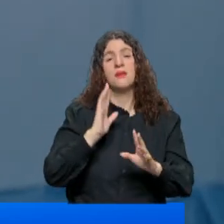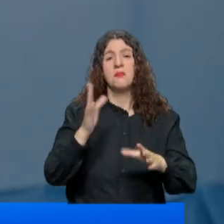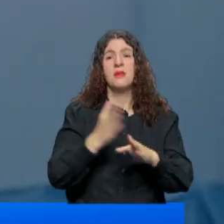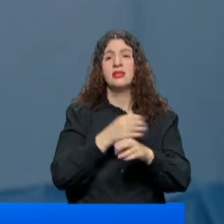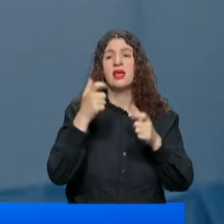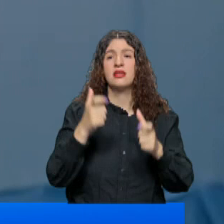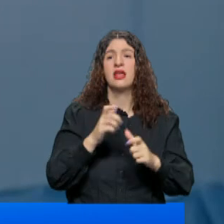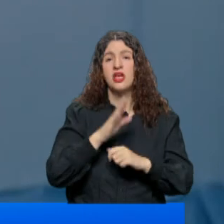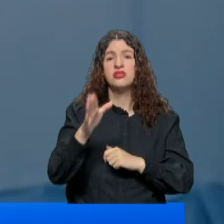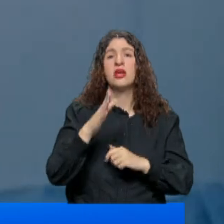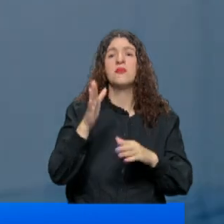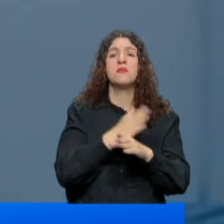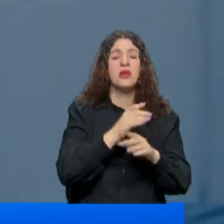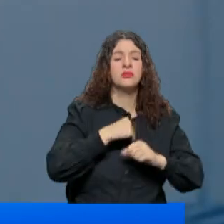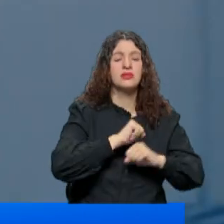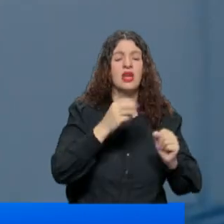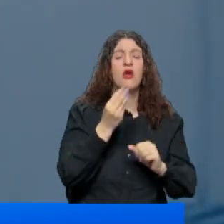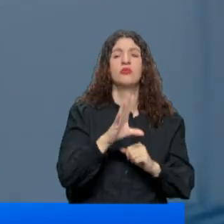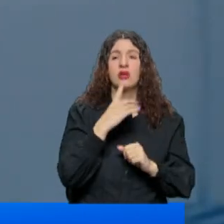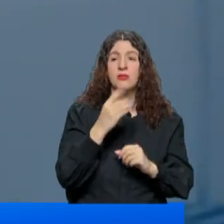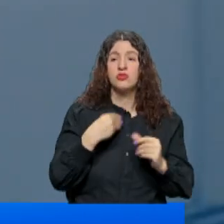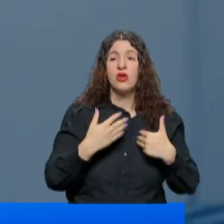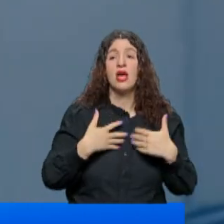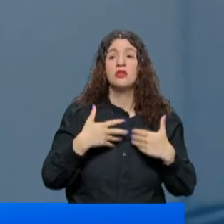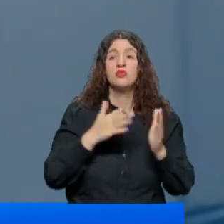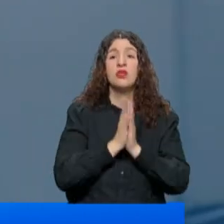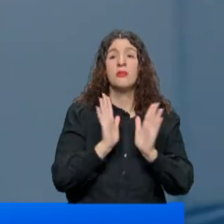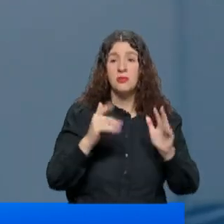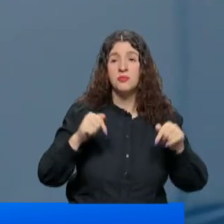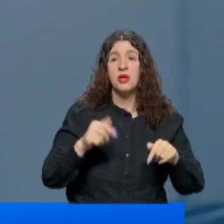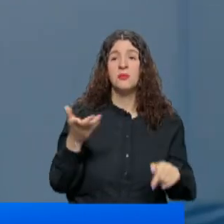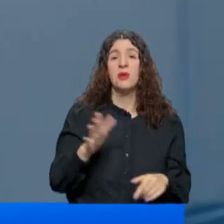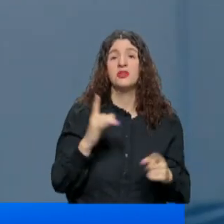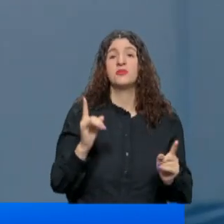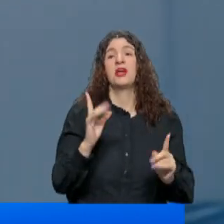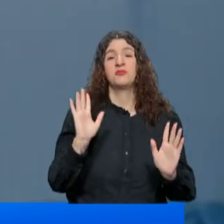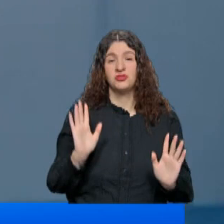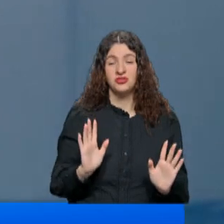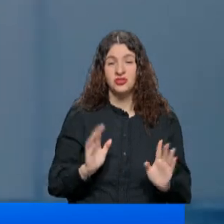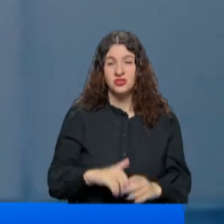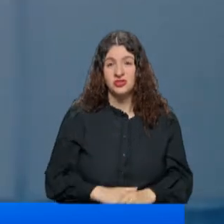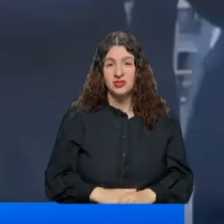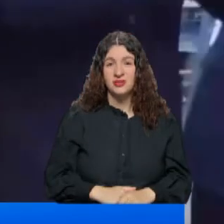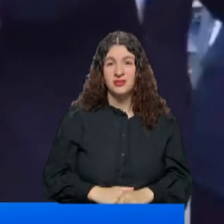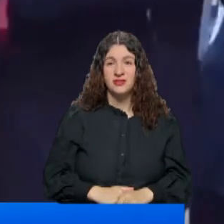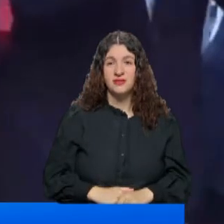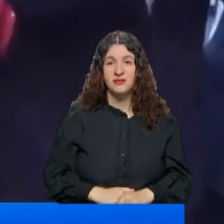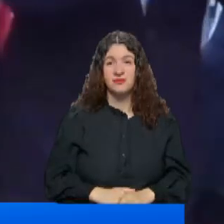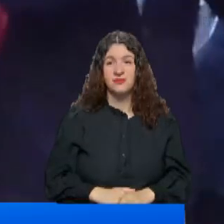varacağız malımız zebil olmayacak diye. Çok heyecanlandım kusura bakmayın burası başka türlü mü?